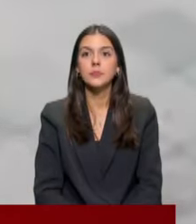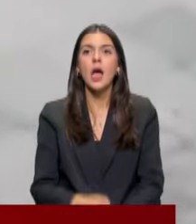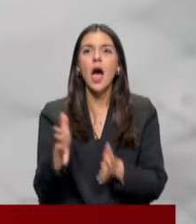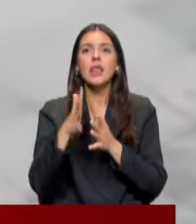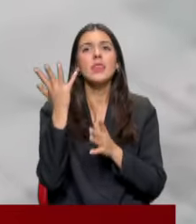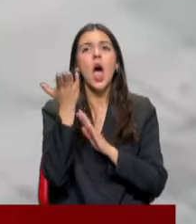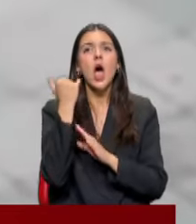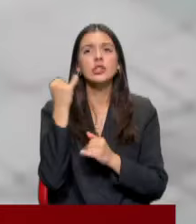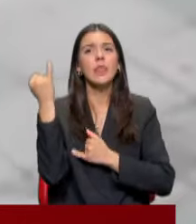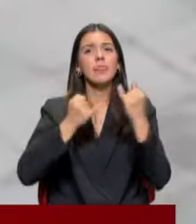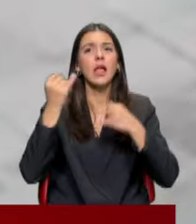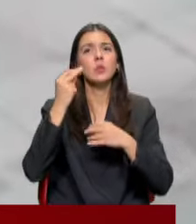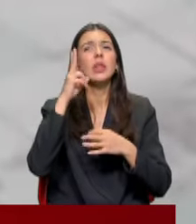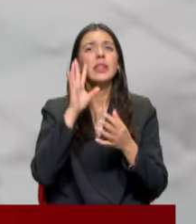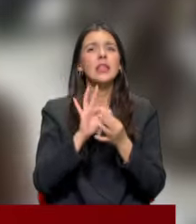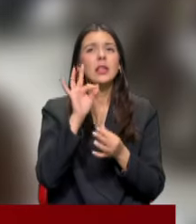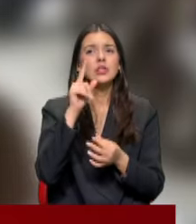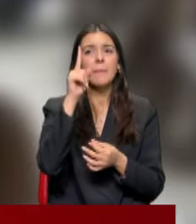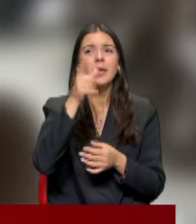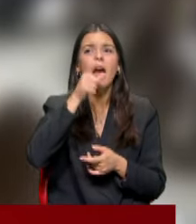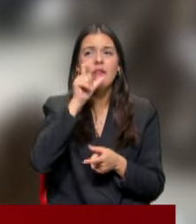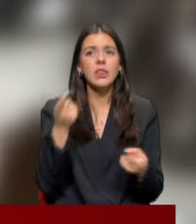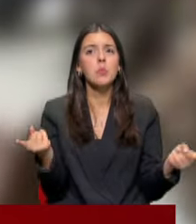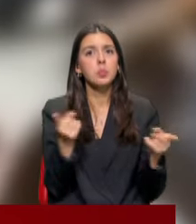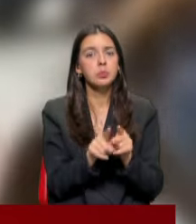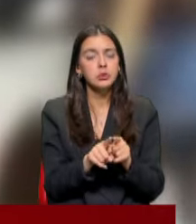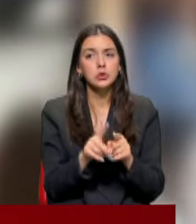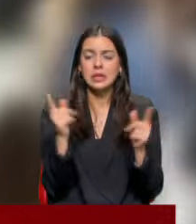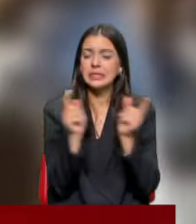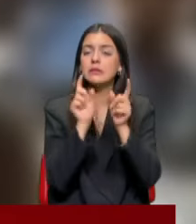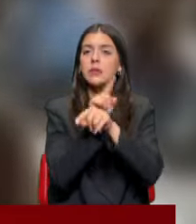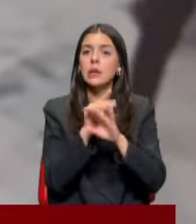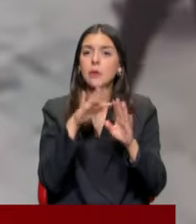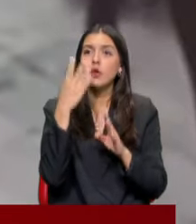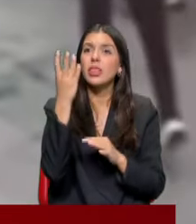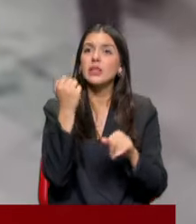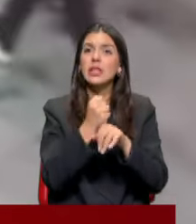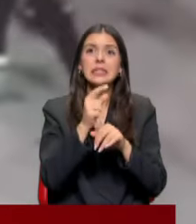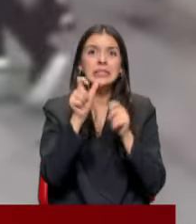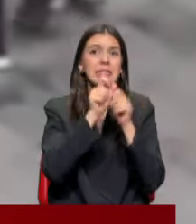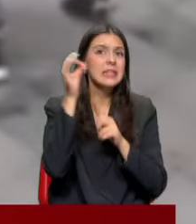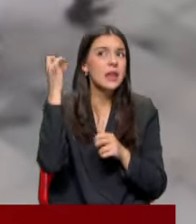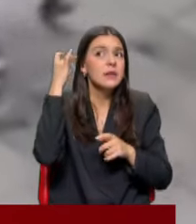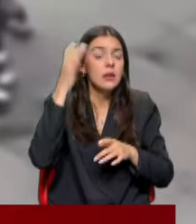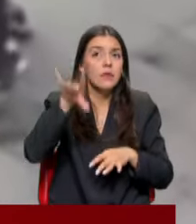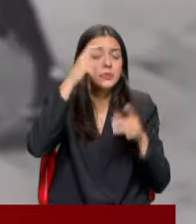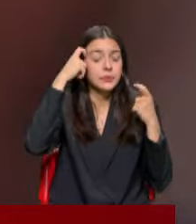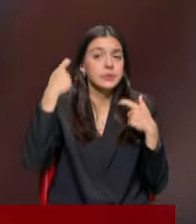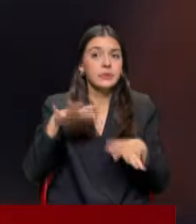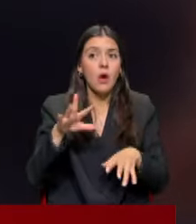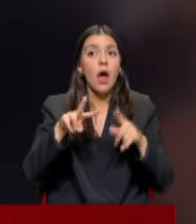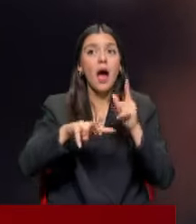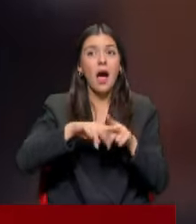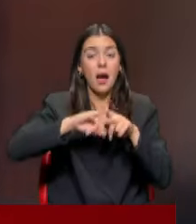Aralarında daha önceden tartışma olan iki kişi bir kafede buluştu. Kısa süre sonra Nişantaşı silah sesleriyle yankılandı.